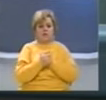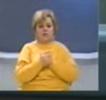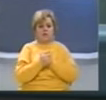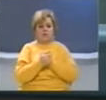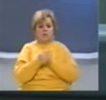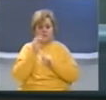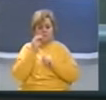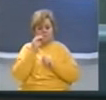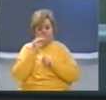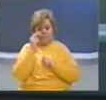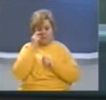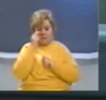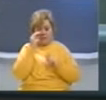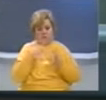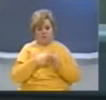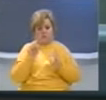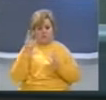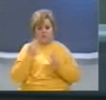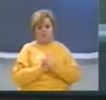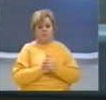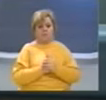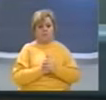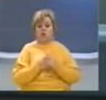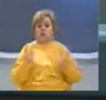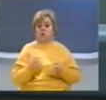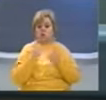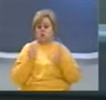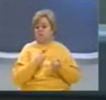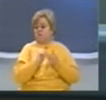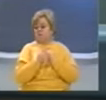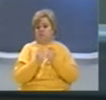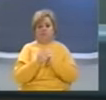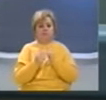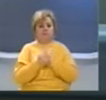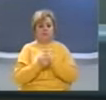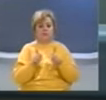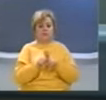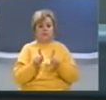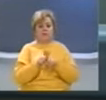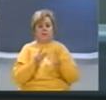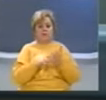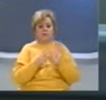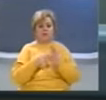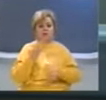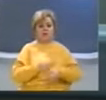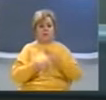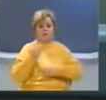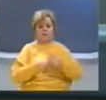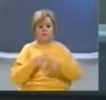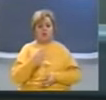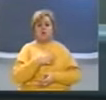vitit 2012. Natyrisht që rrethonat nga ajo kohë ka ndryshuar çdo aspekt, si në aspektin politik dhe ekonomik, po dhe